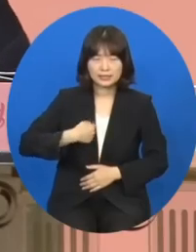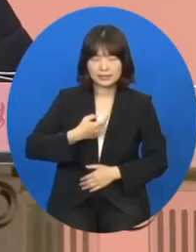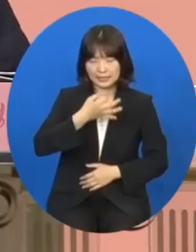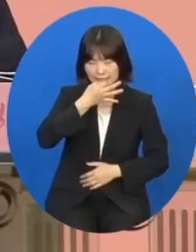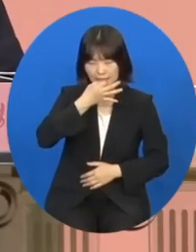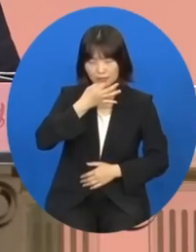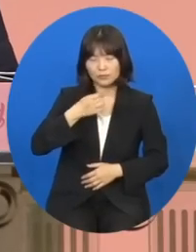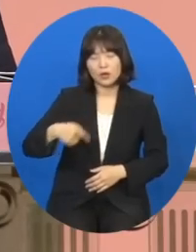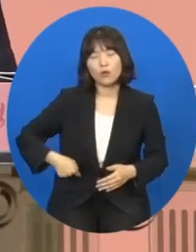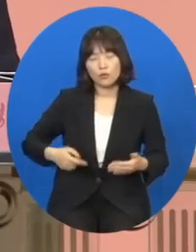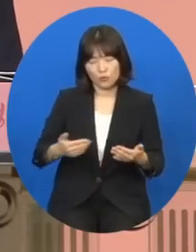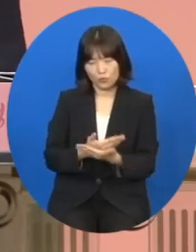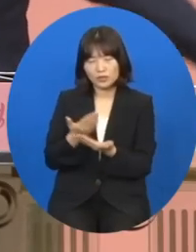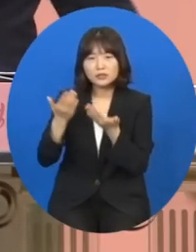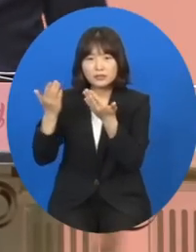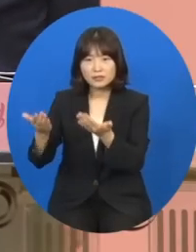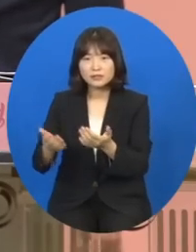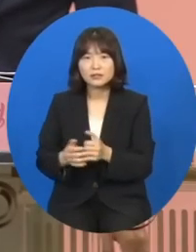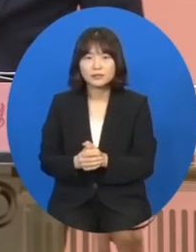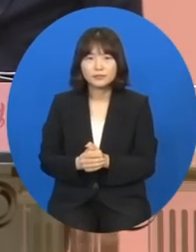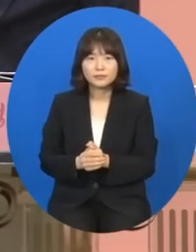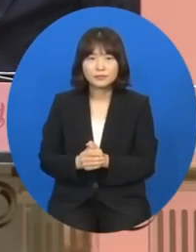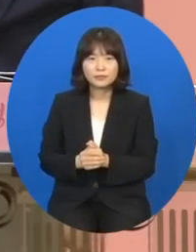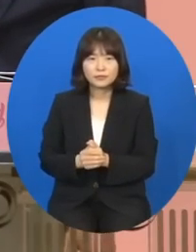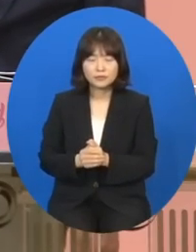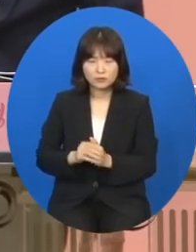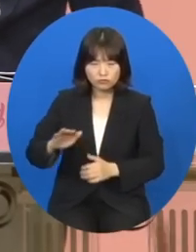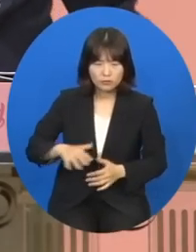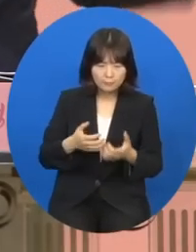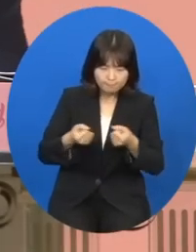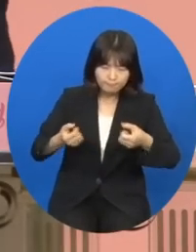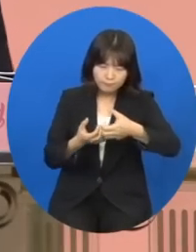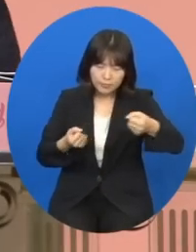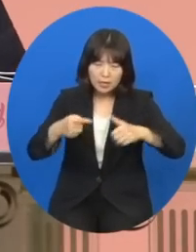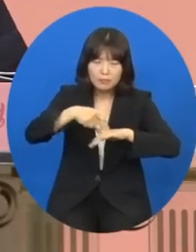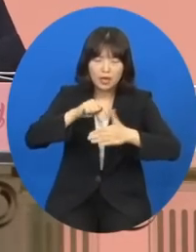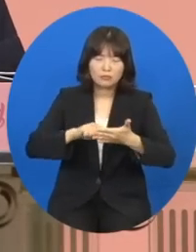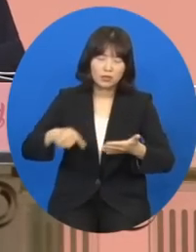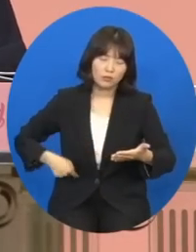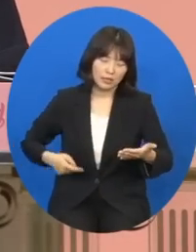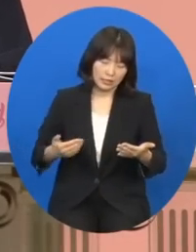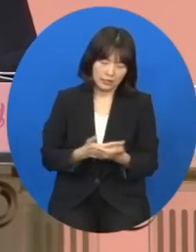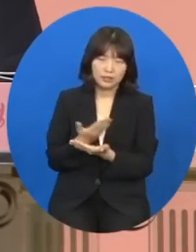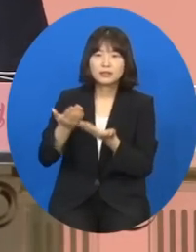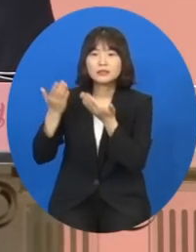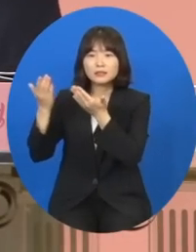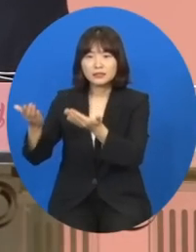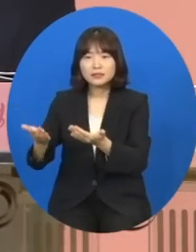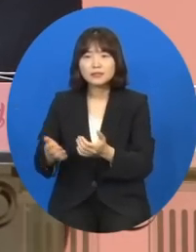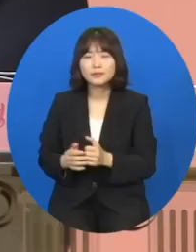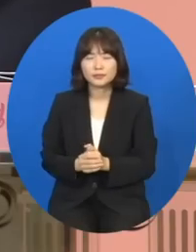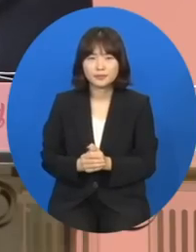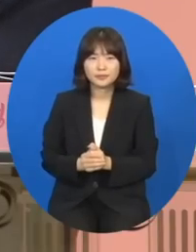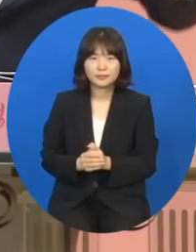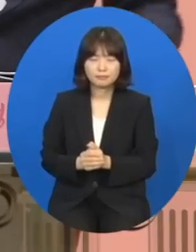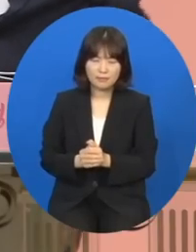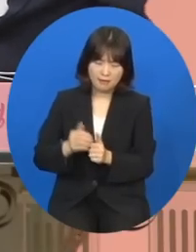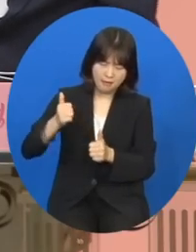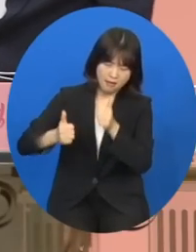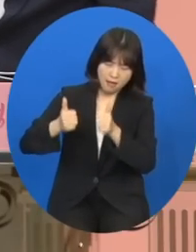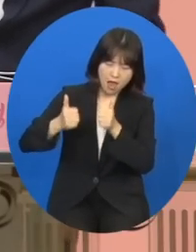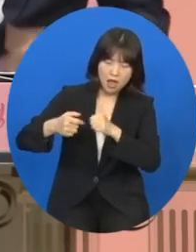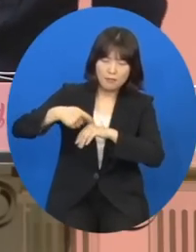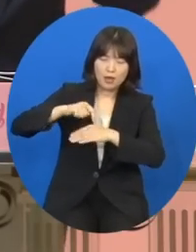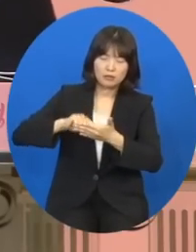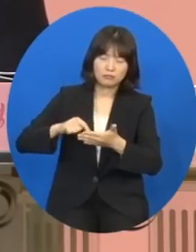open to isolation 우리 분리 되려던 마음을 회개합니다 위버 펜션과 큰 패러 치료분야에 경쟁 하려던 마음을